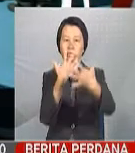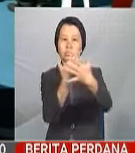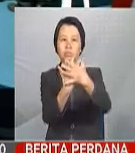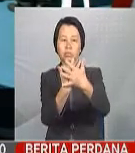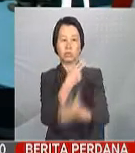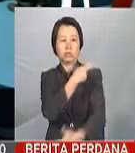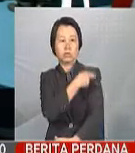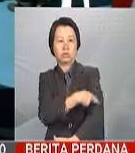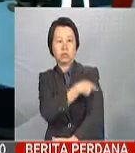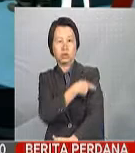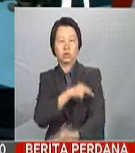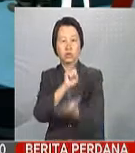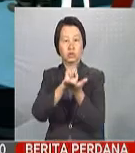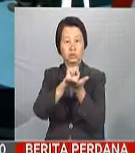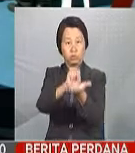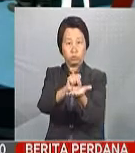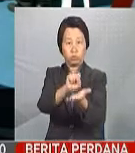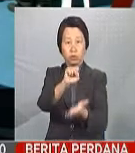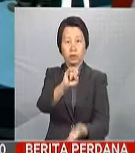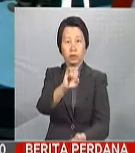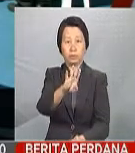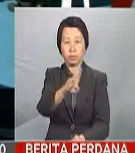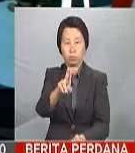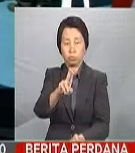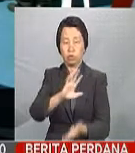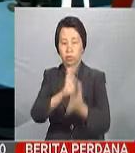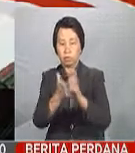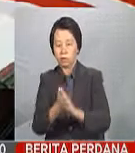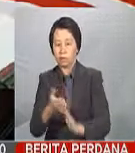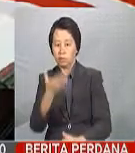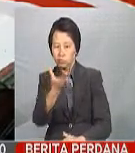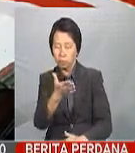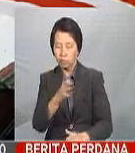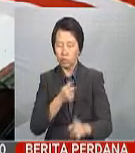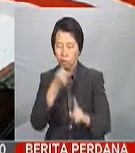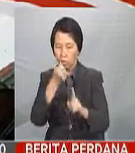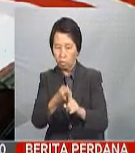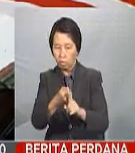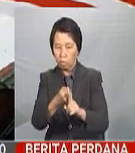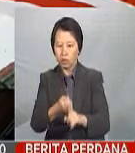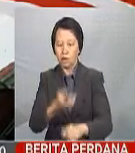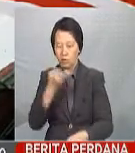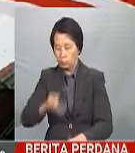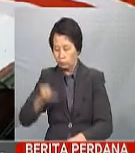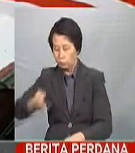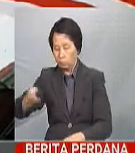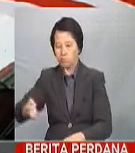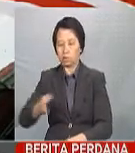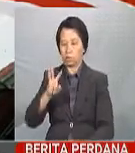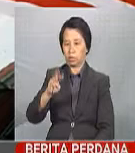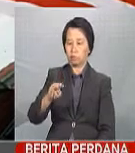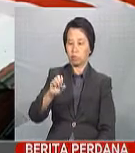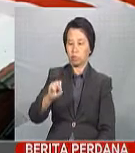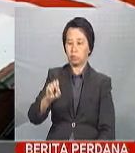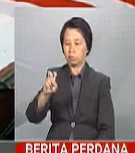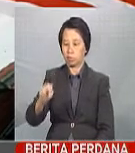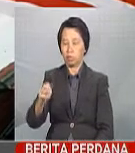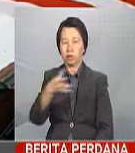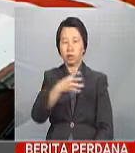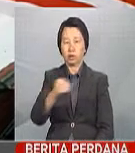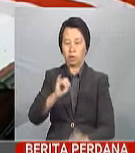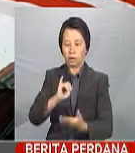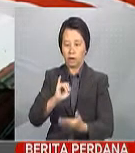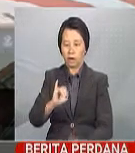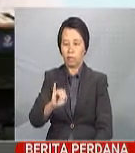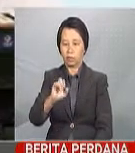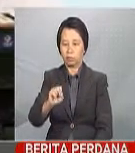di Hospital Sibu. Sehubungan dengan perkembangan tersebut, beliau telah mengarahkan agar fasiliti Majlis Sukan Negara MSN dan